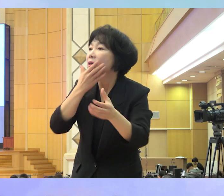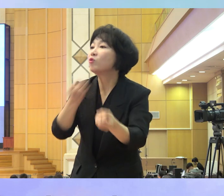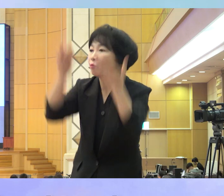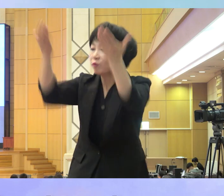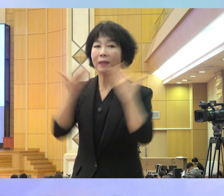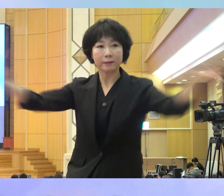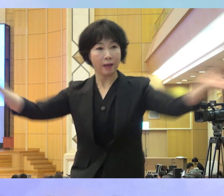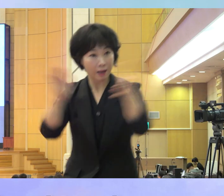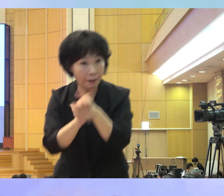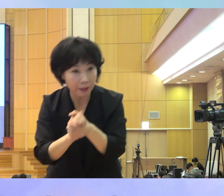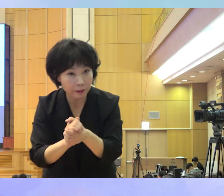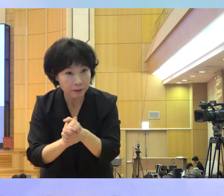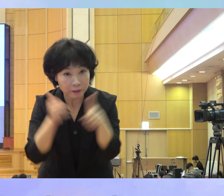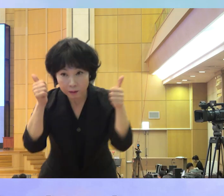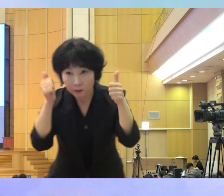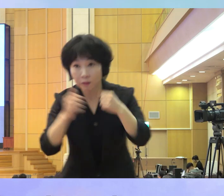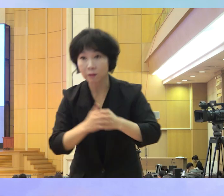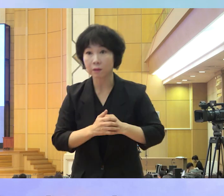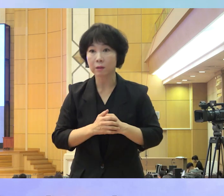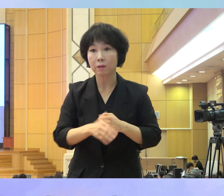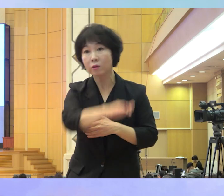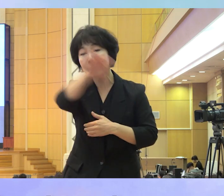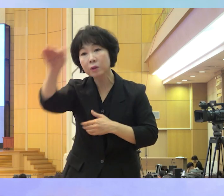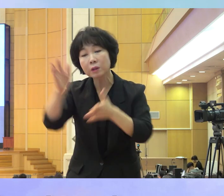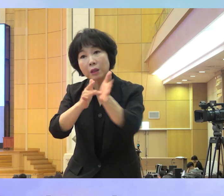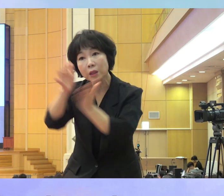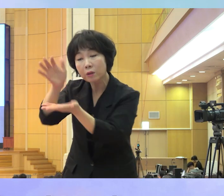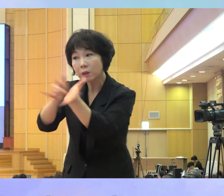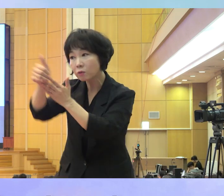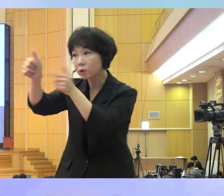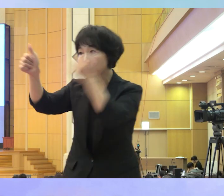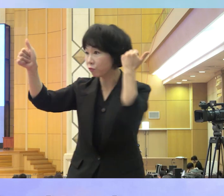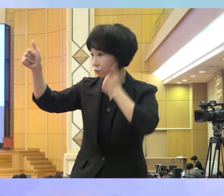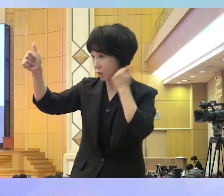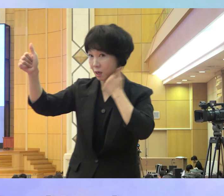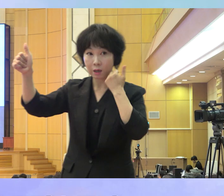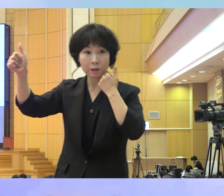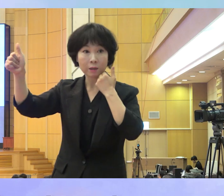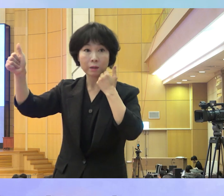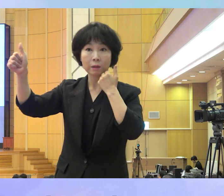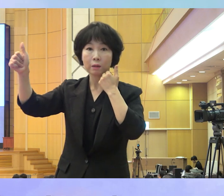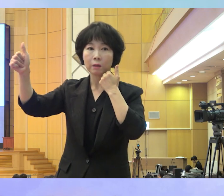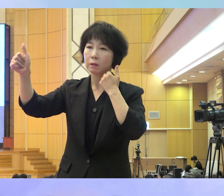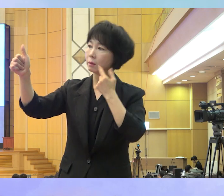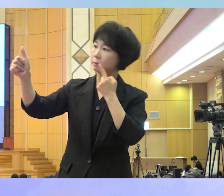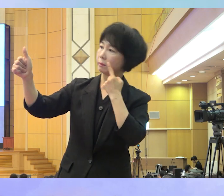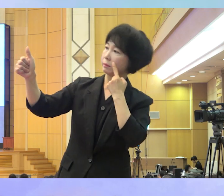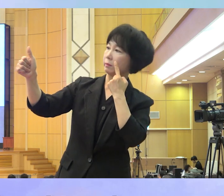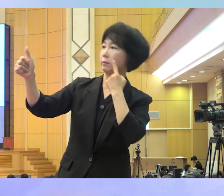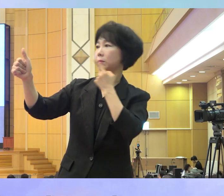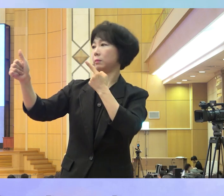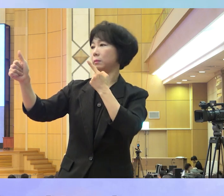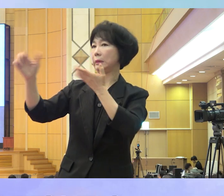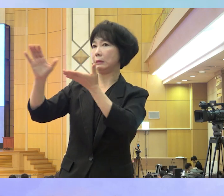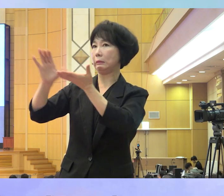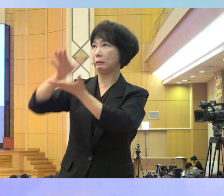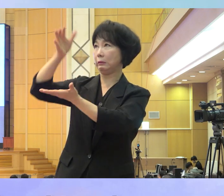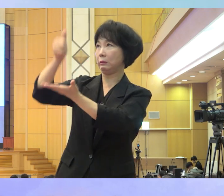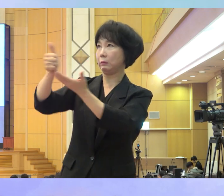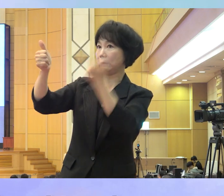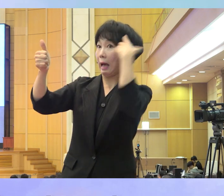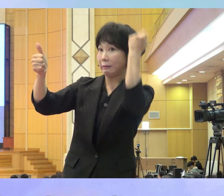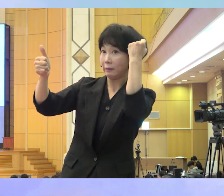축복이 있습니다. 여러분, 똑같이 예수님을 믿노라 말하면서 똑같이 하나님